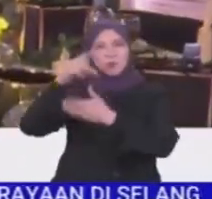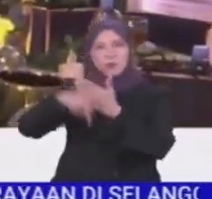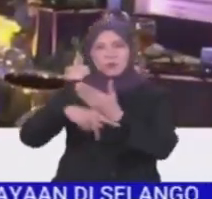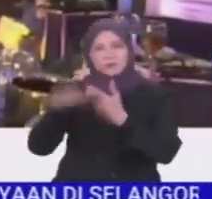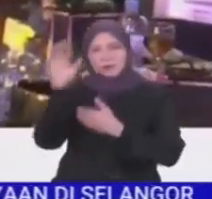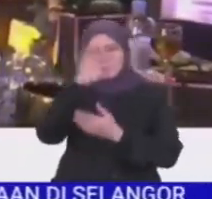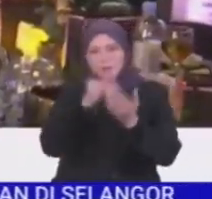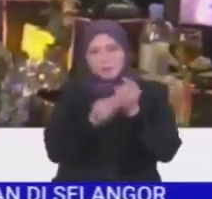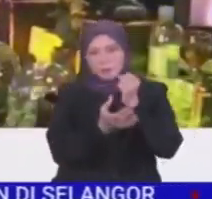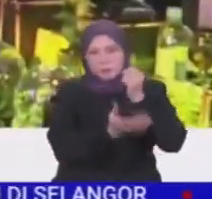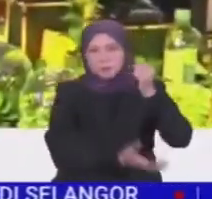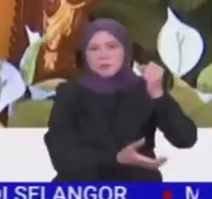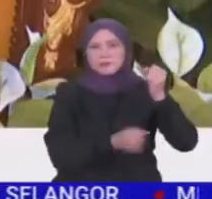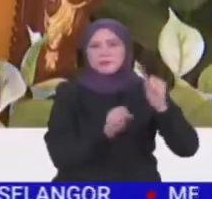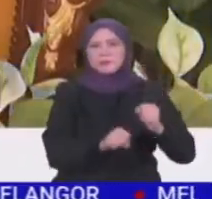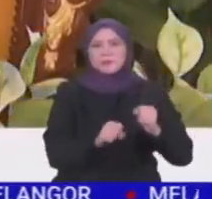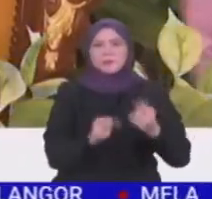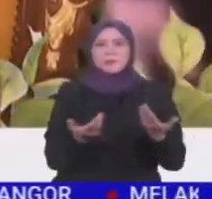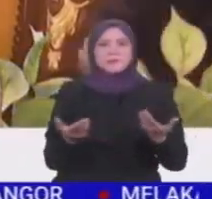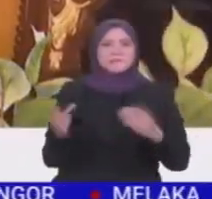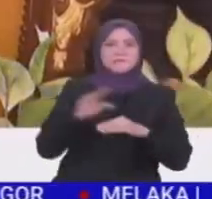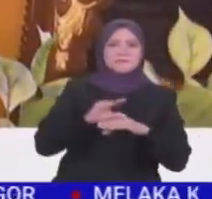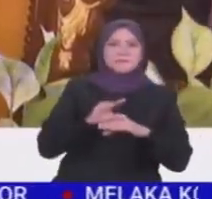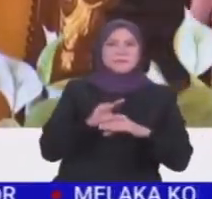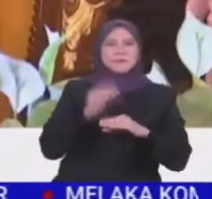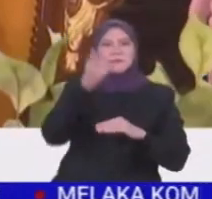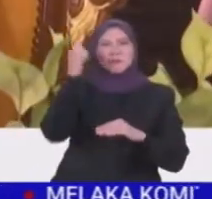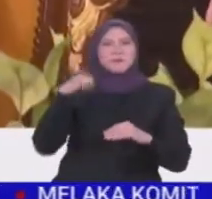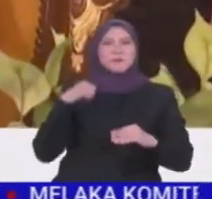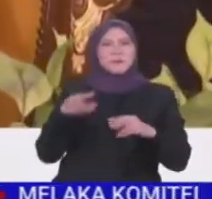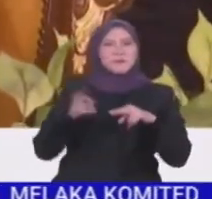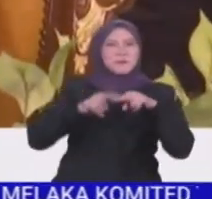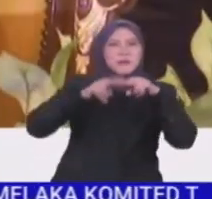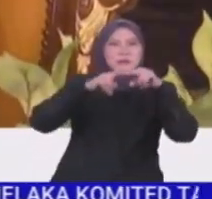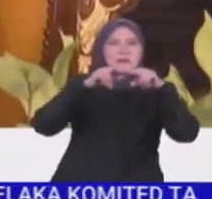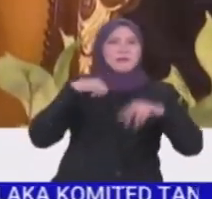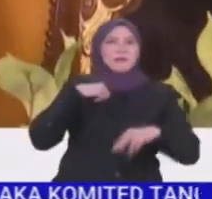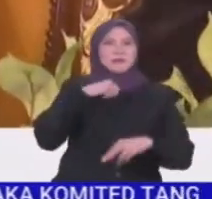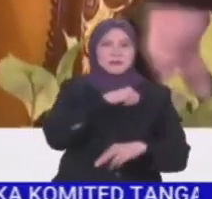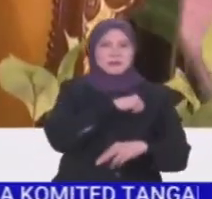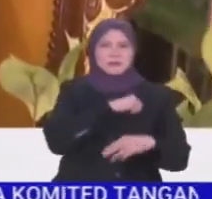dapat membantu menampung keperluan berikutan pertambahan ahli yang berterusan.